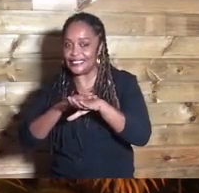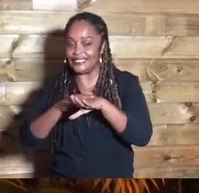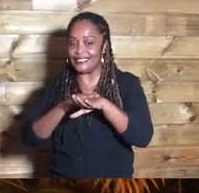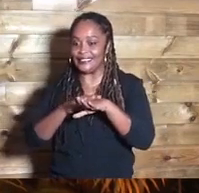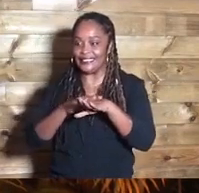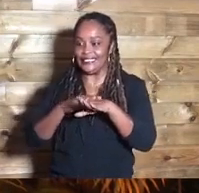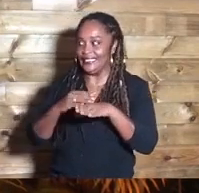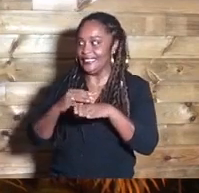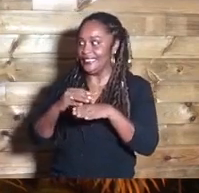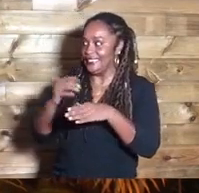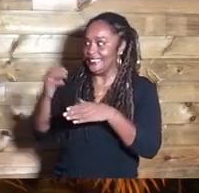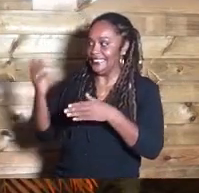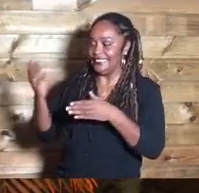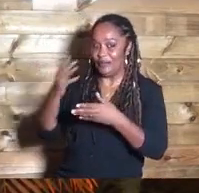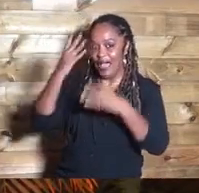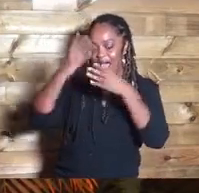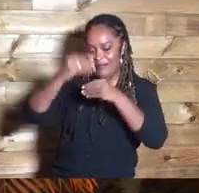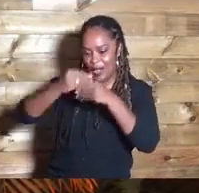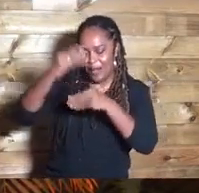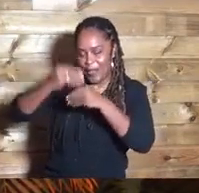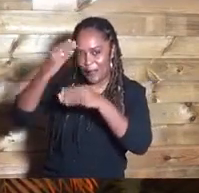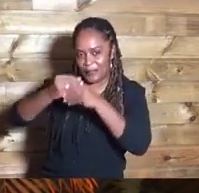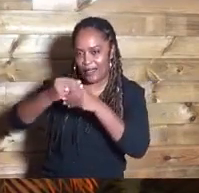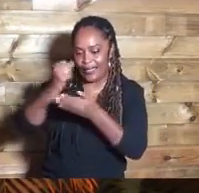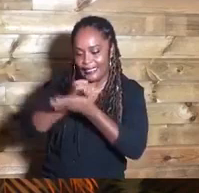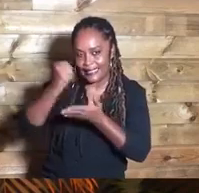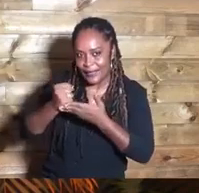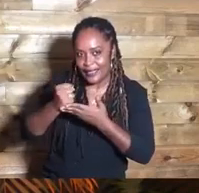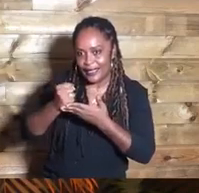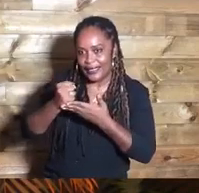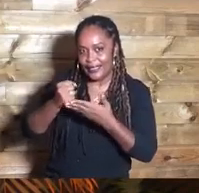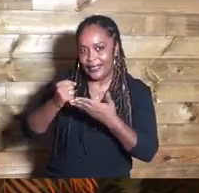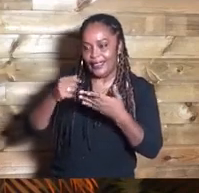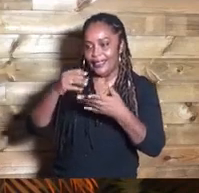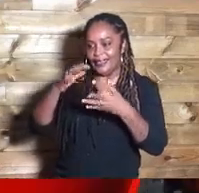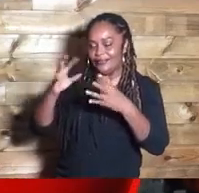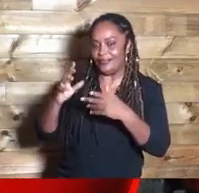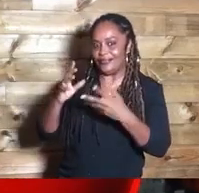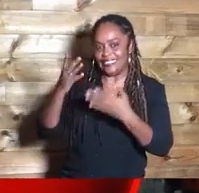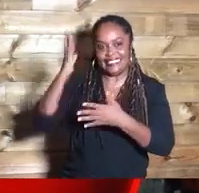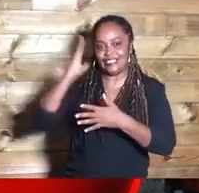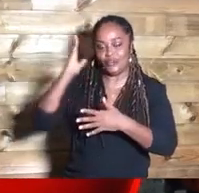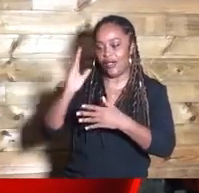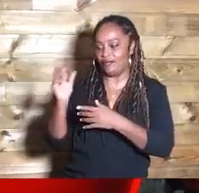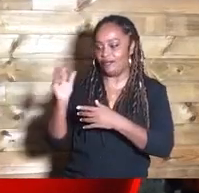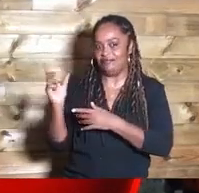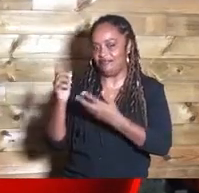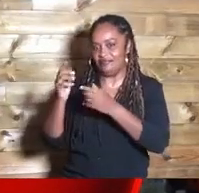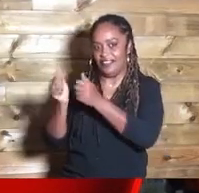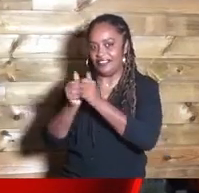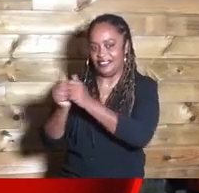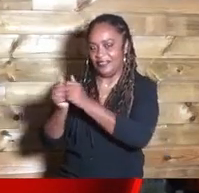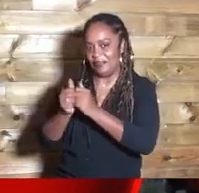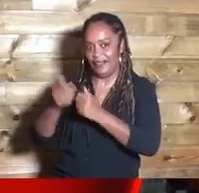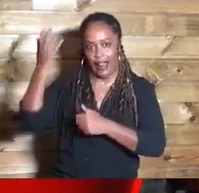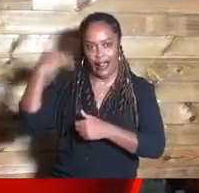avait à l'examen. Donc, vous avez déjà compris que j'ai dû refaire une vraie année. Et ma mère m'ayant fait comprendre